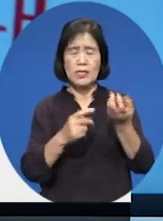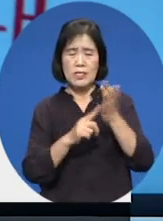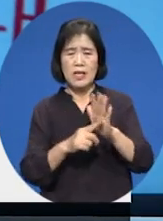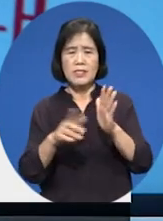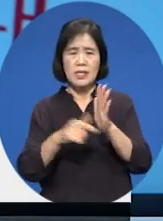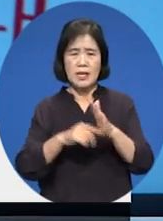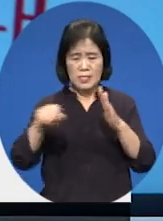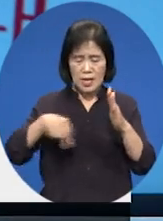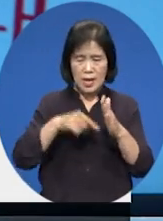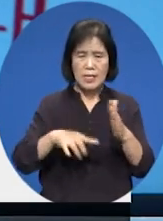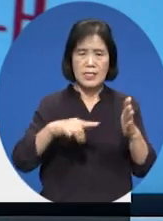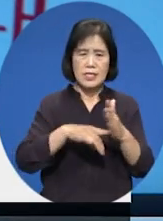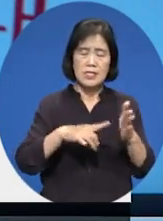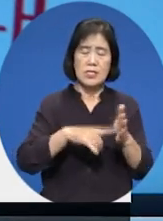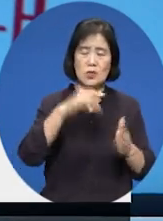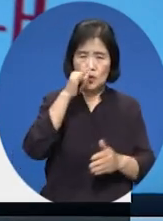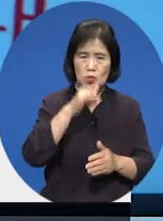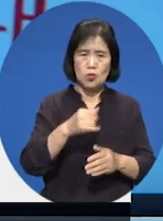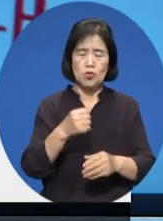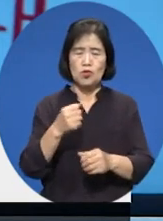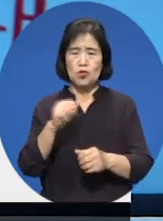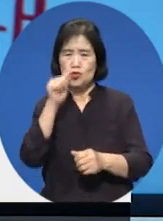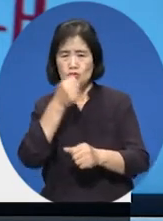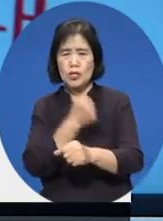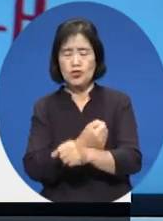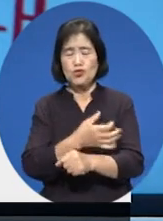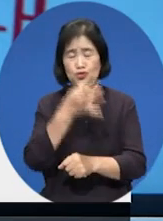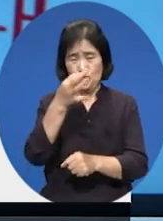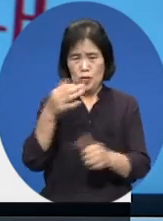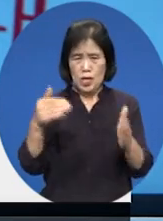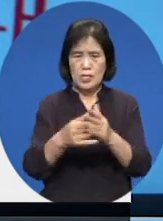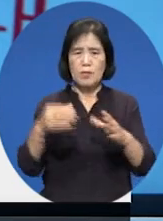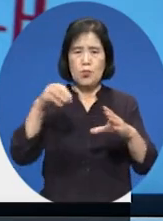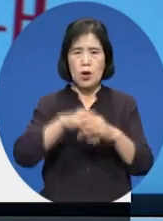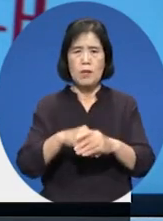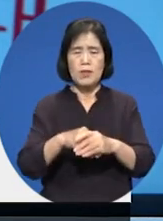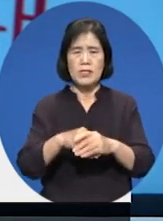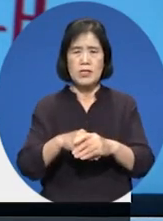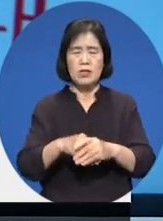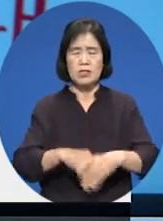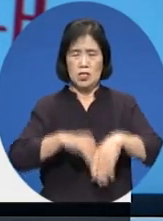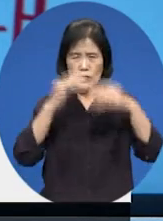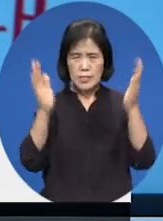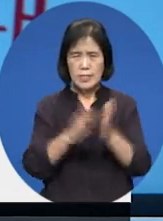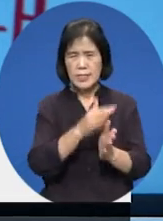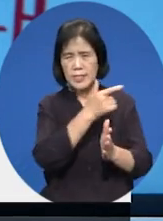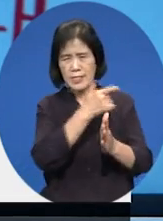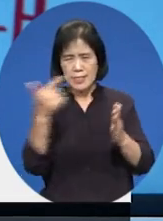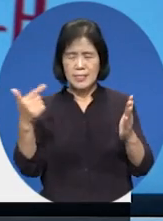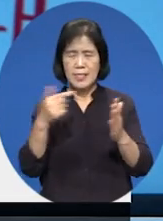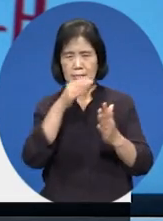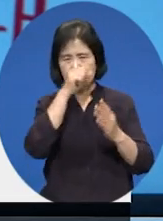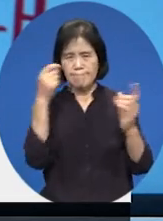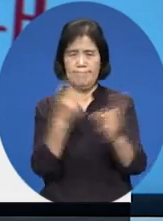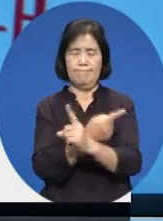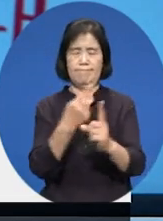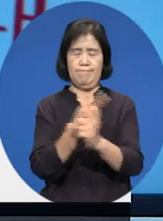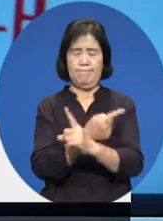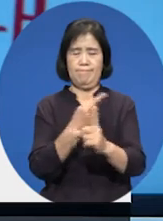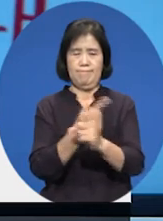분명히 세제가 들어가야 되고 이런 중개수수료까지 넣어서 네. 한목에 전체 큰 그림에서 고쳐지는 부분들이